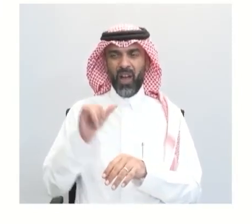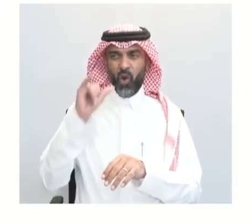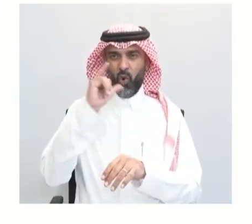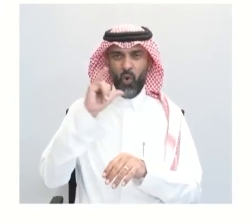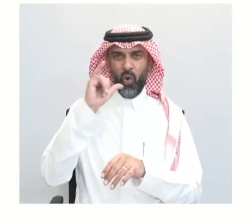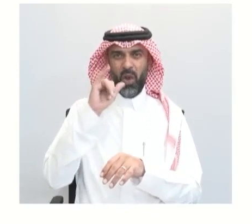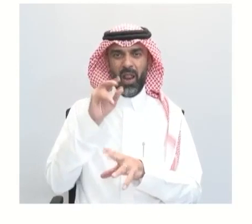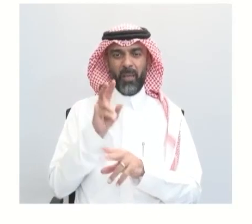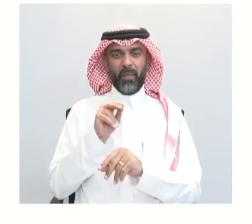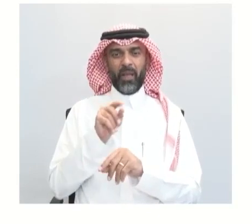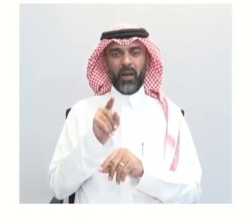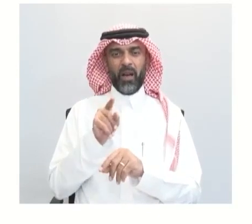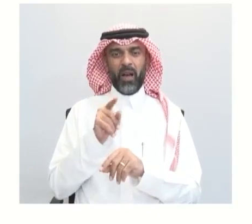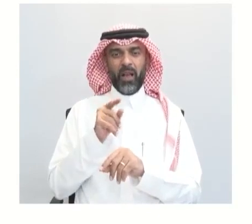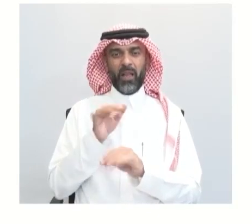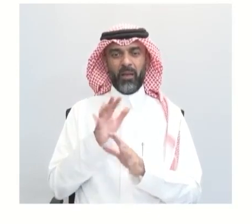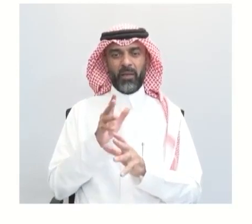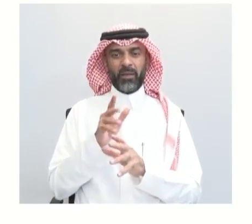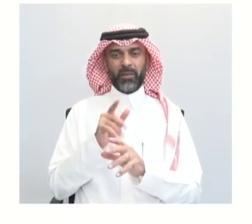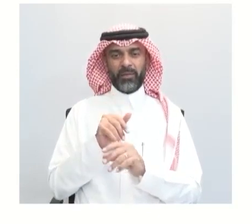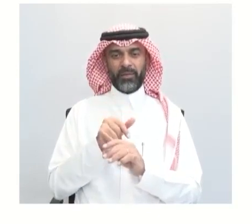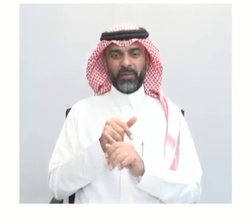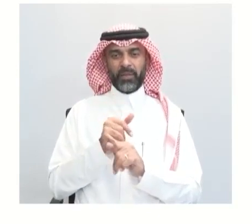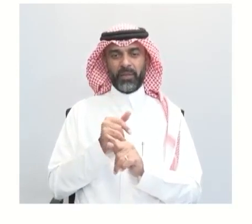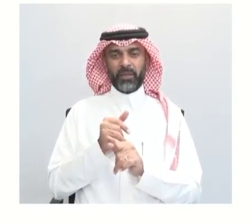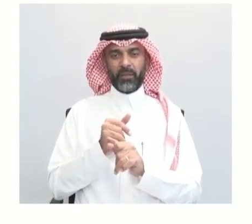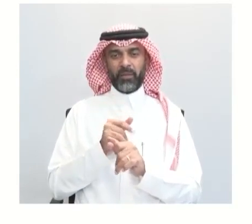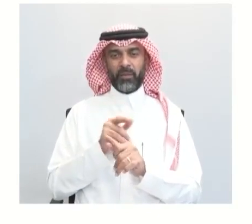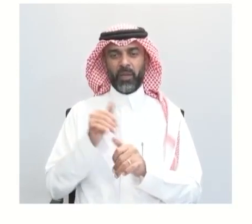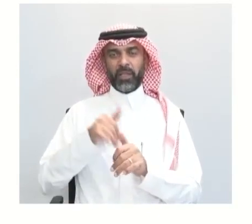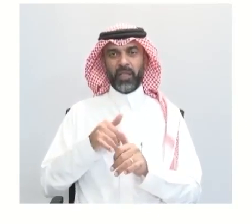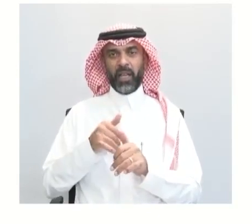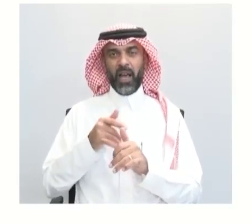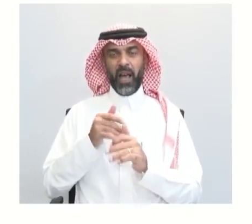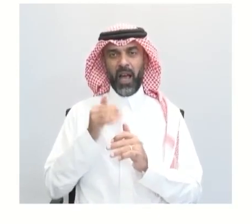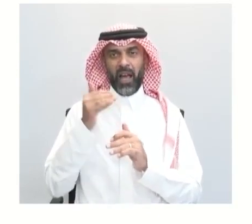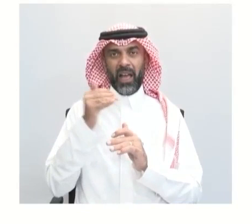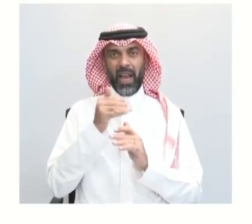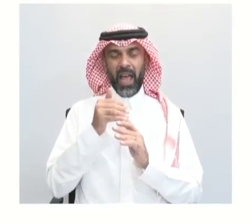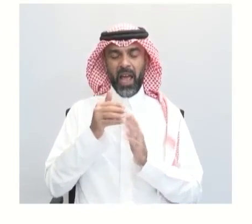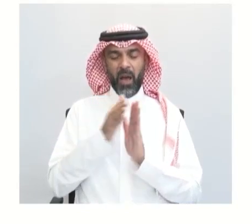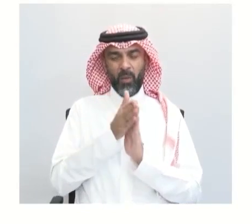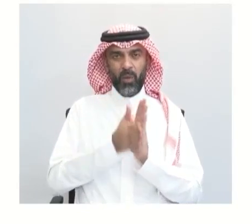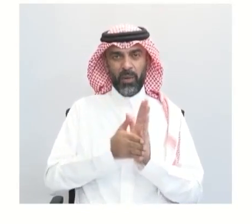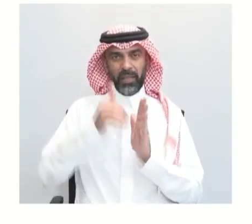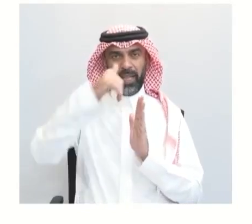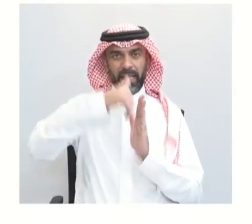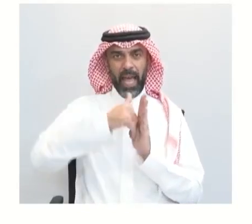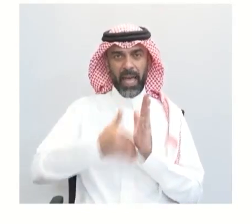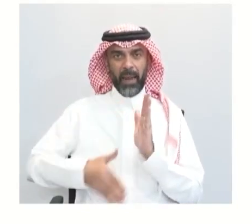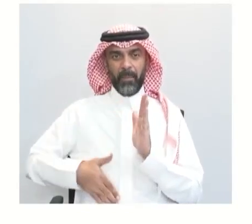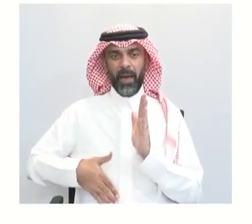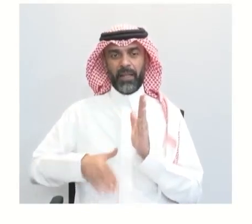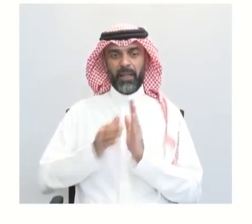اصاصه بواسطه الخلايا المبطنه المعده اذا لا نتخيل ان المعده ينحصر دورها في عمليه الهضم الميكانيكي او الهضم الكيميائي هنالك دور